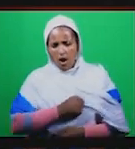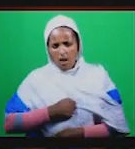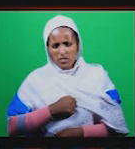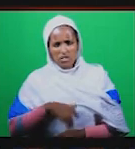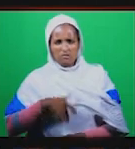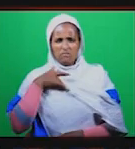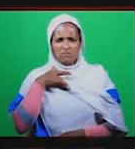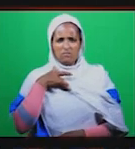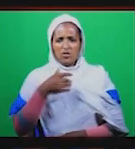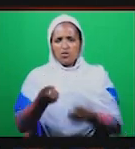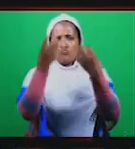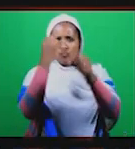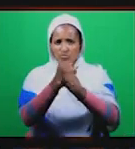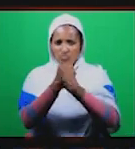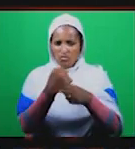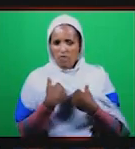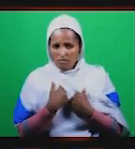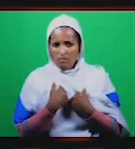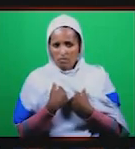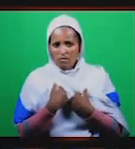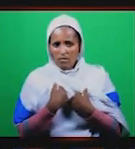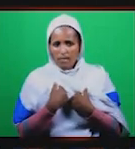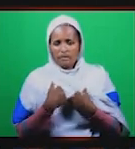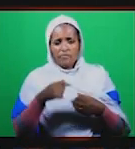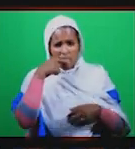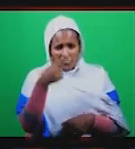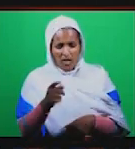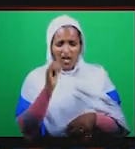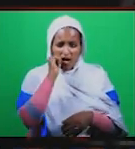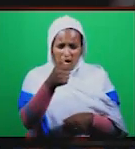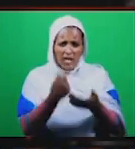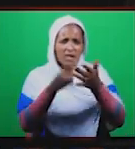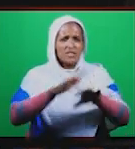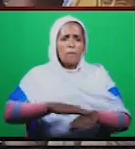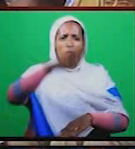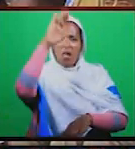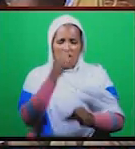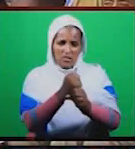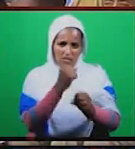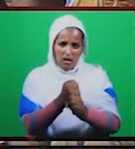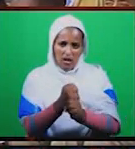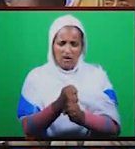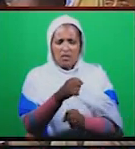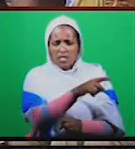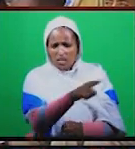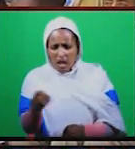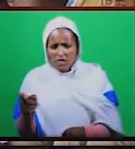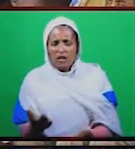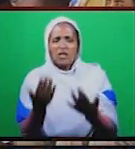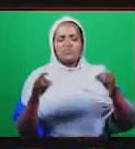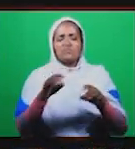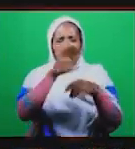በሐዘን ላይ ነው ያሉት። ብዙ ሥራ እየተሰራ ነው። እንደተባለው ነገ ከዚህ በላይ ይሰራል።